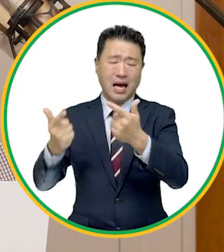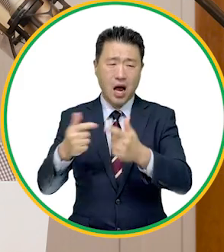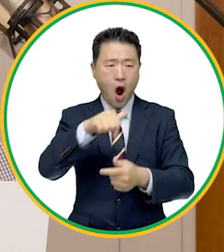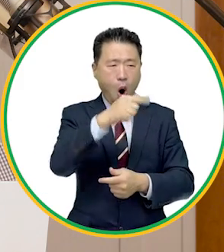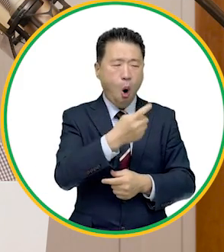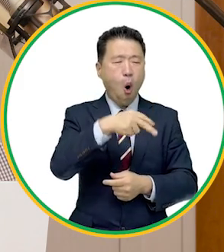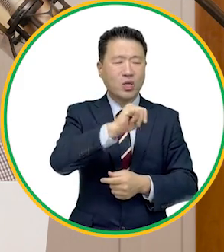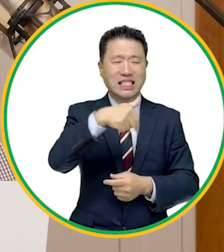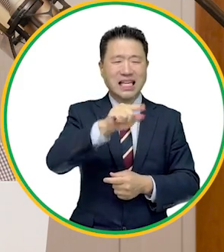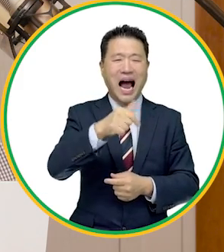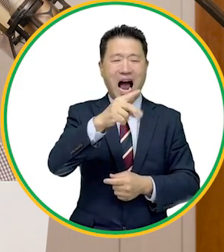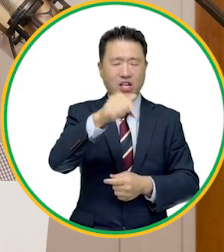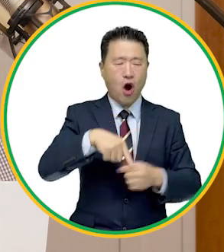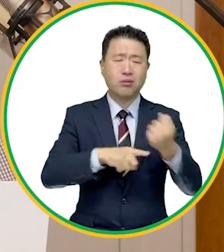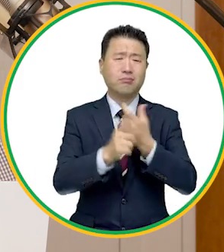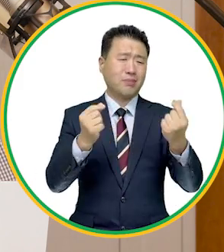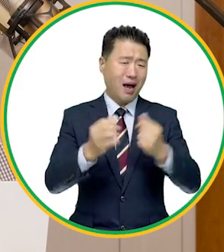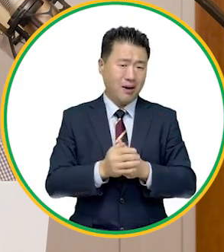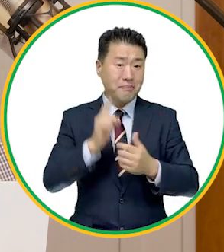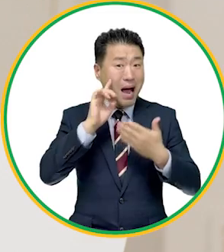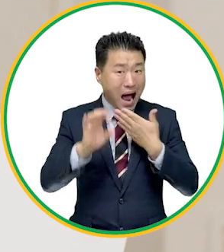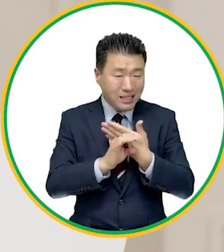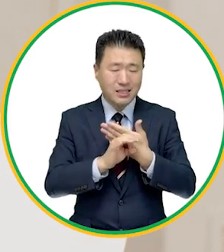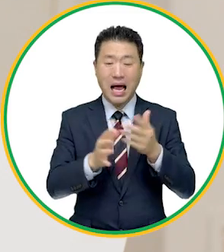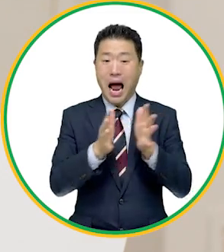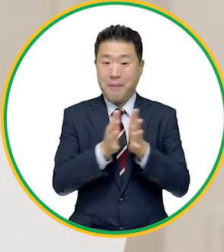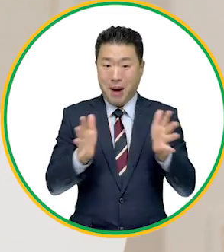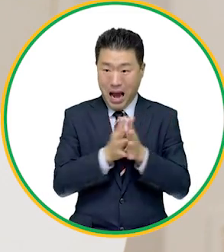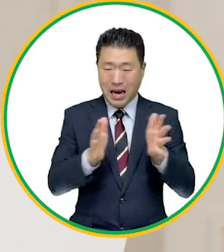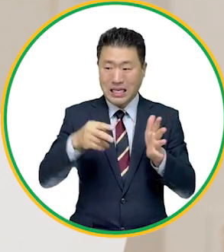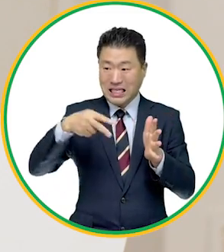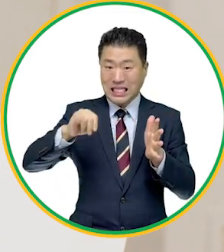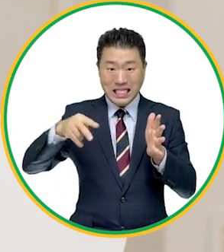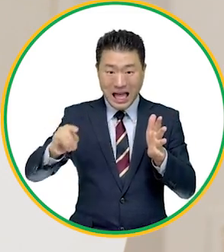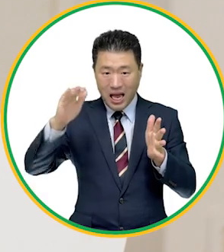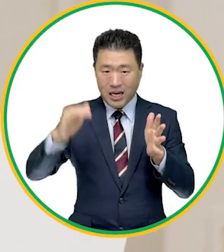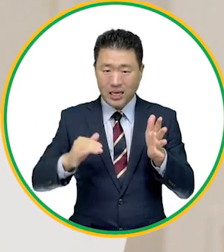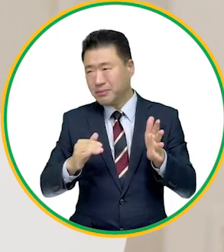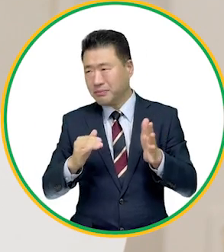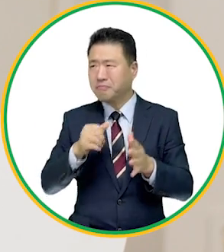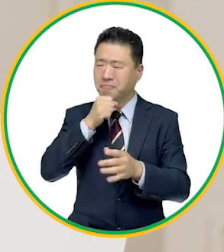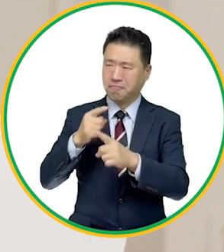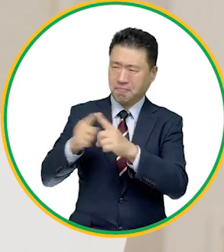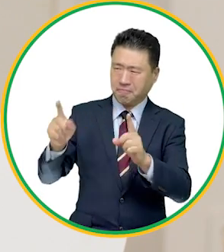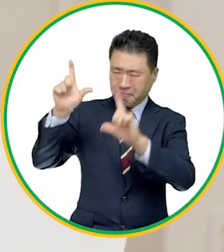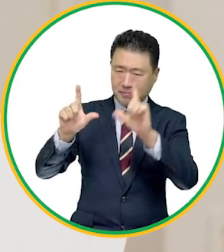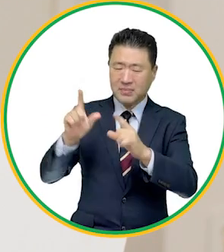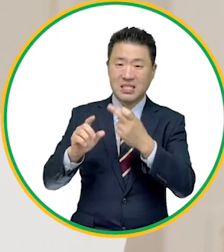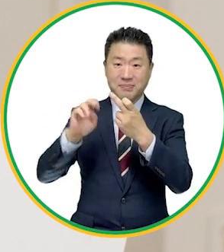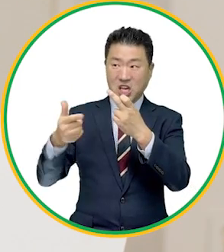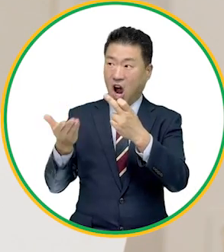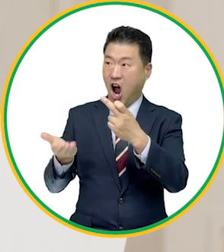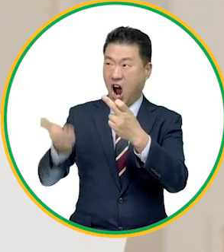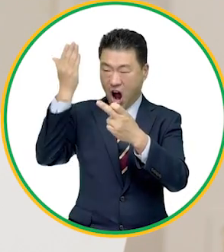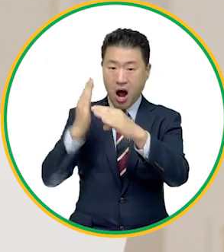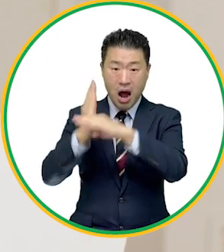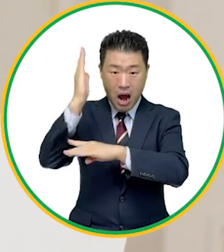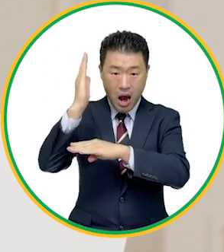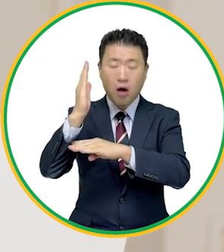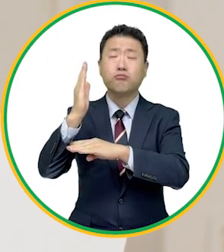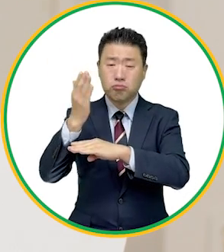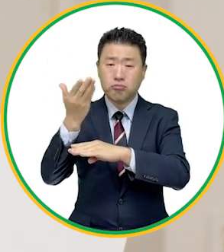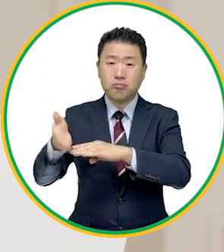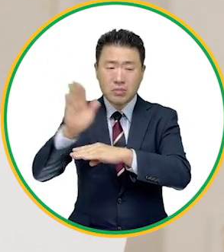아니라 공시가격으로 보셔야 됩니다. 만약 아파트 등의 시세 또는 감정평가액이 12억 원이